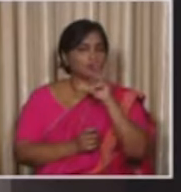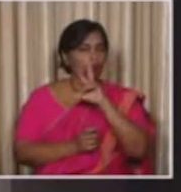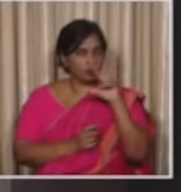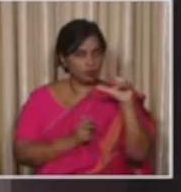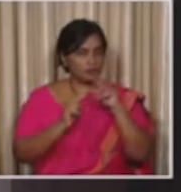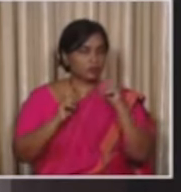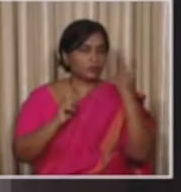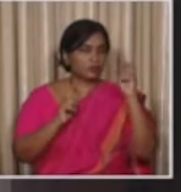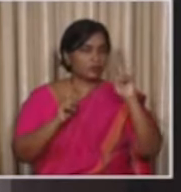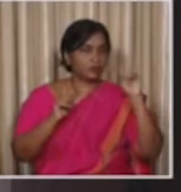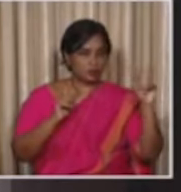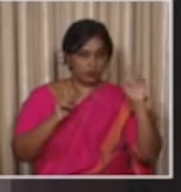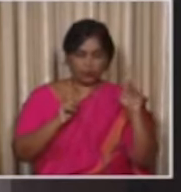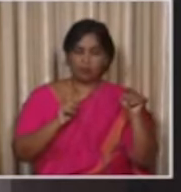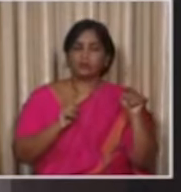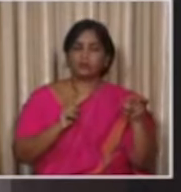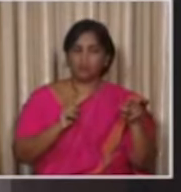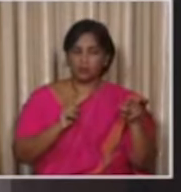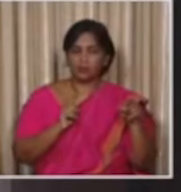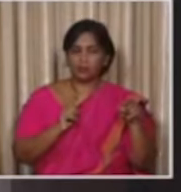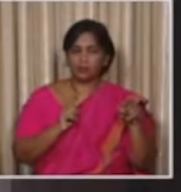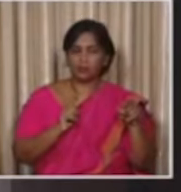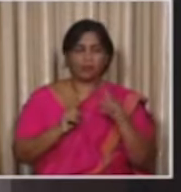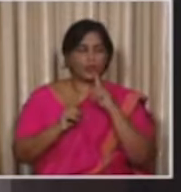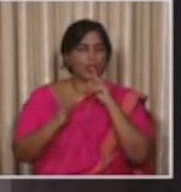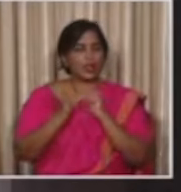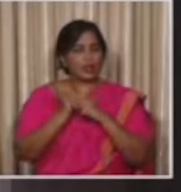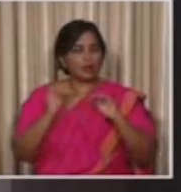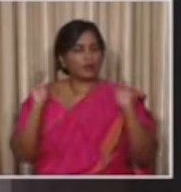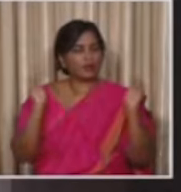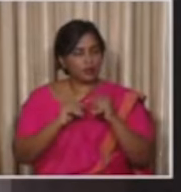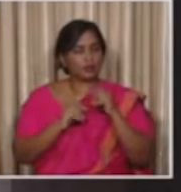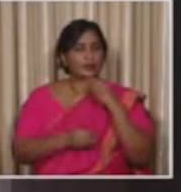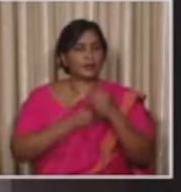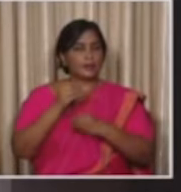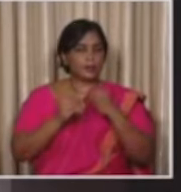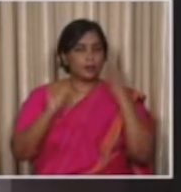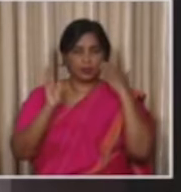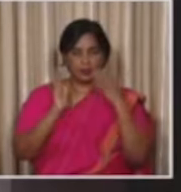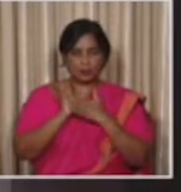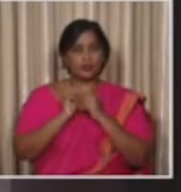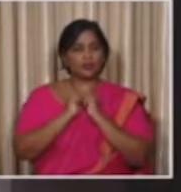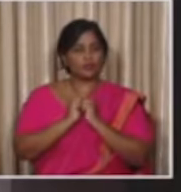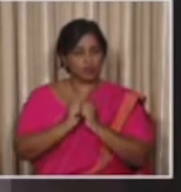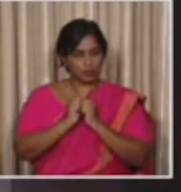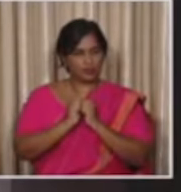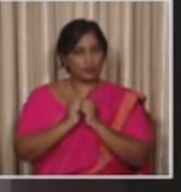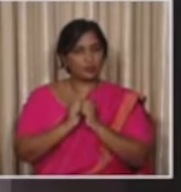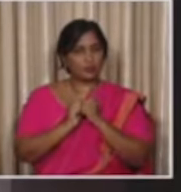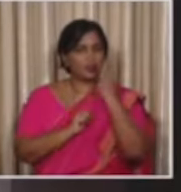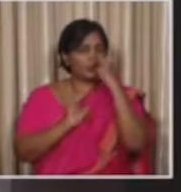2018 සිට 2022 දක්වා ක්ෂුද්‍ර කුඩා හා මධ්‍ය පරිමාණ ව්‍යාපාර ශේෂ්ත්‍රෙහි රැකියා